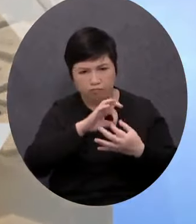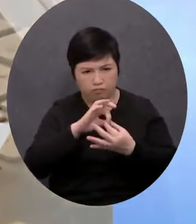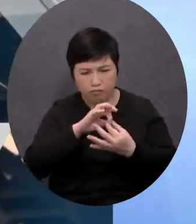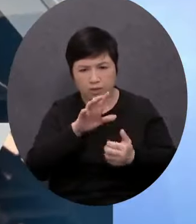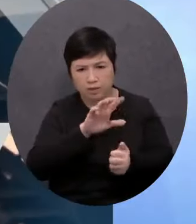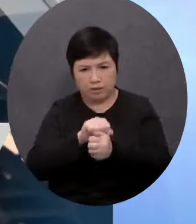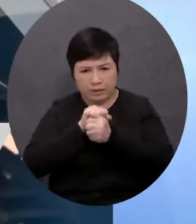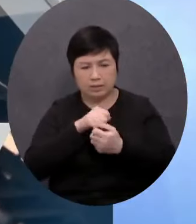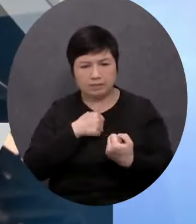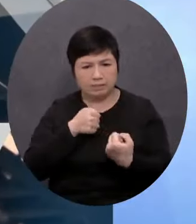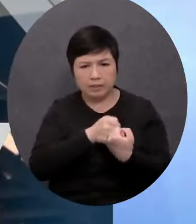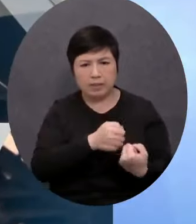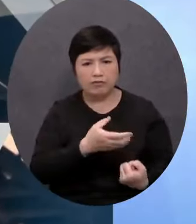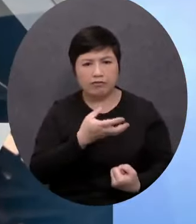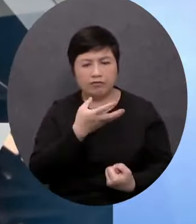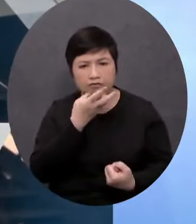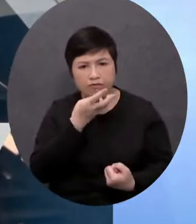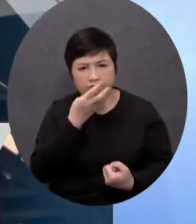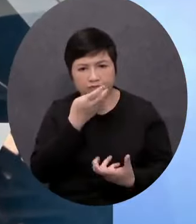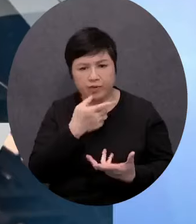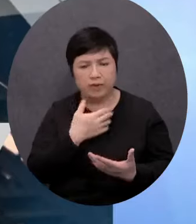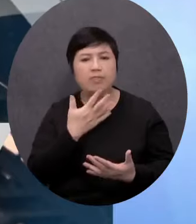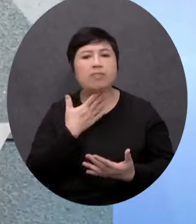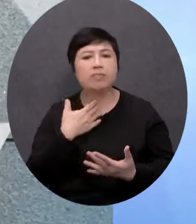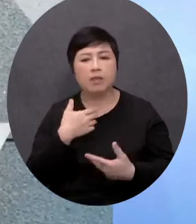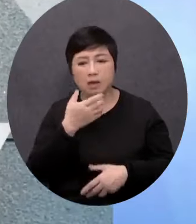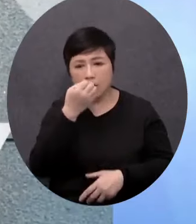击儿童色情物品，其中香港警方拉咗13人。